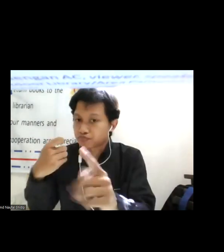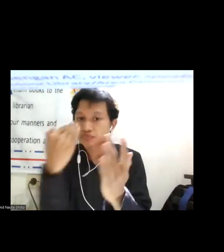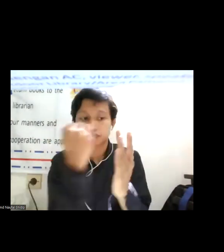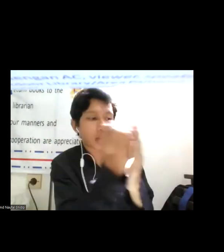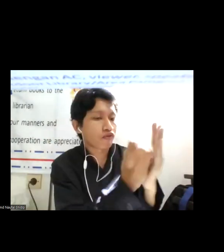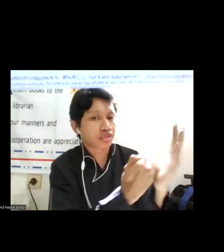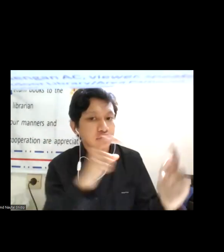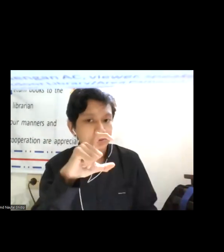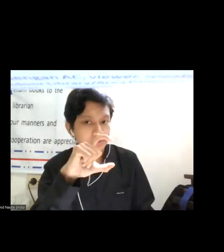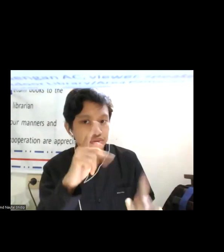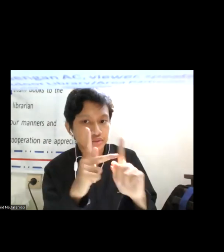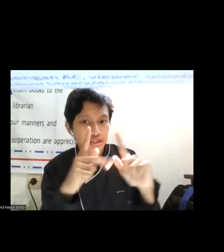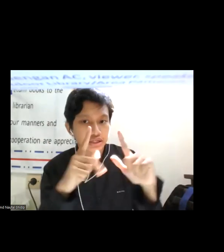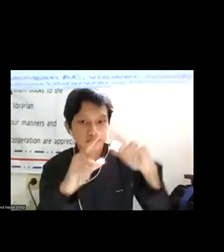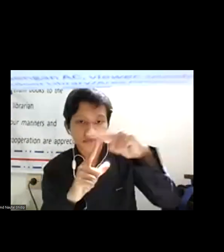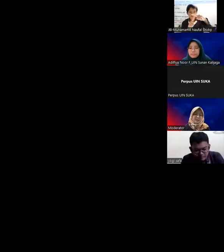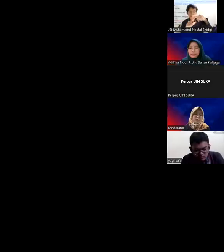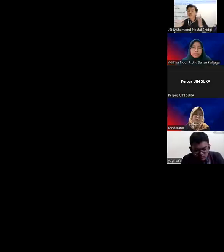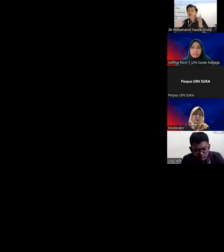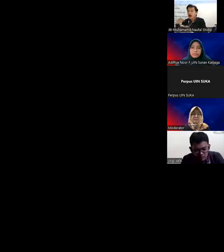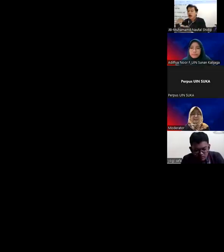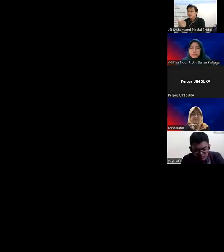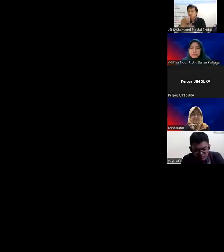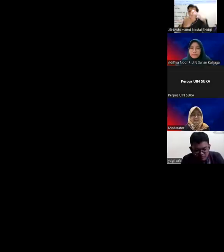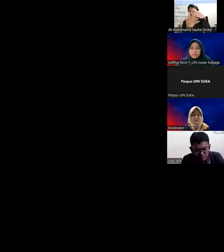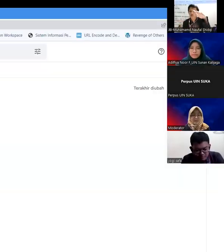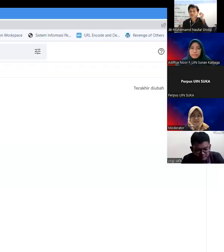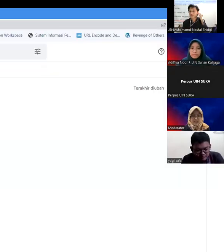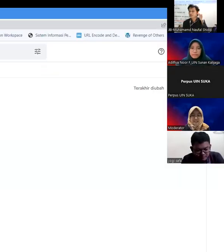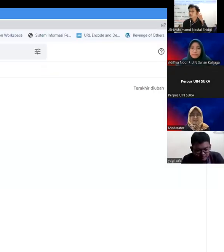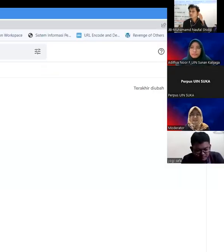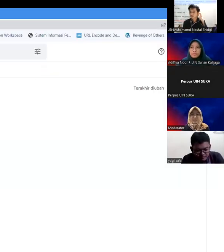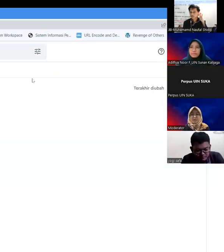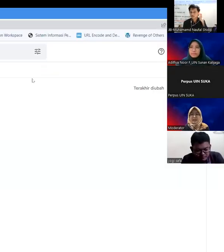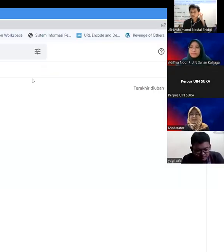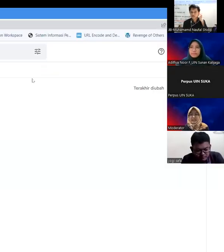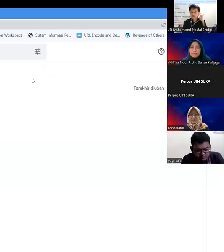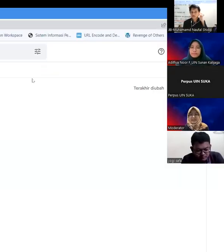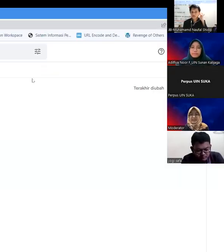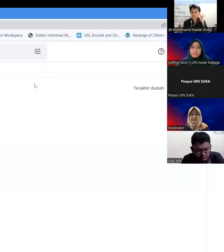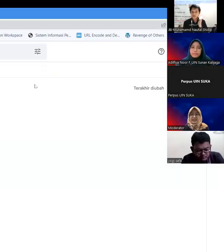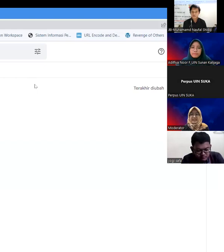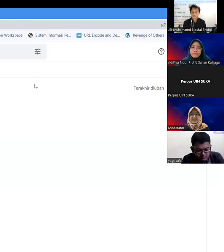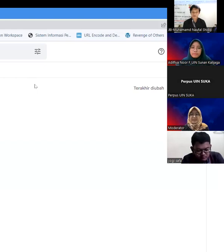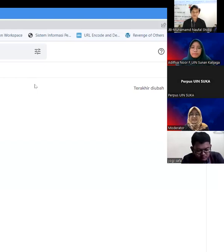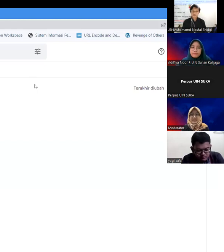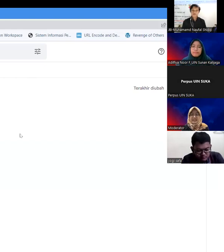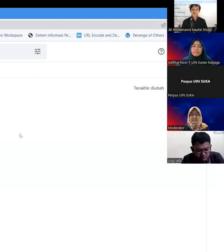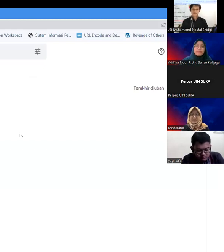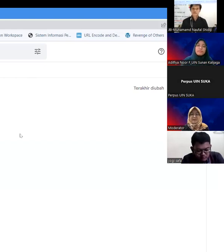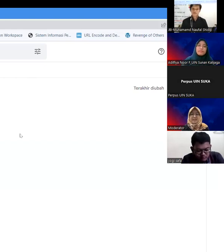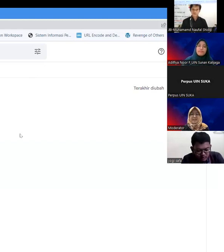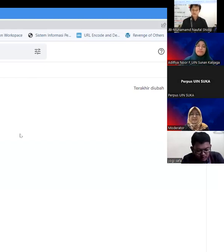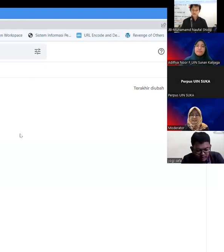sempat untuk mendownload materi dan juga belum sempat untuk mendownload stopnya nanti bisa buka lagi materi yang ada pada